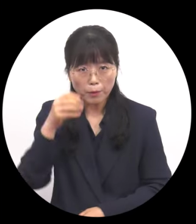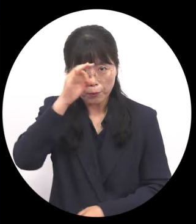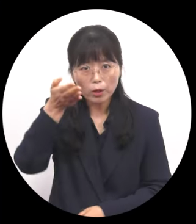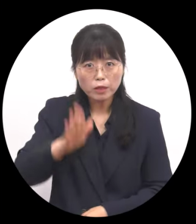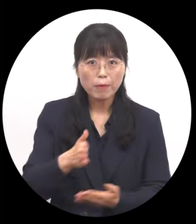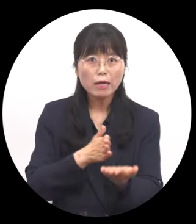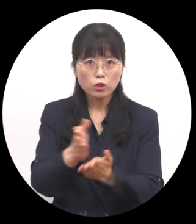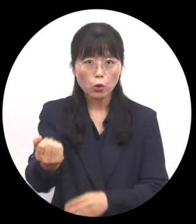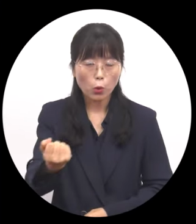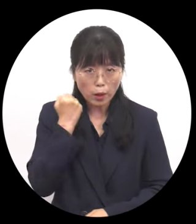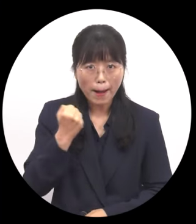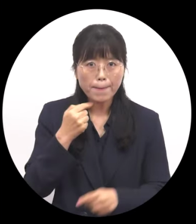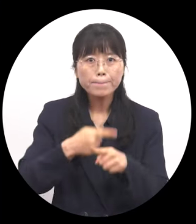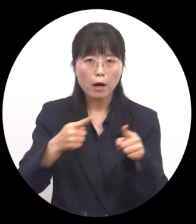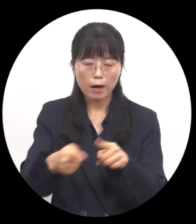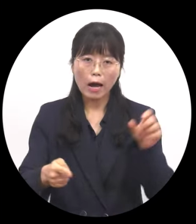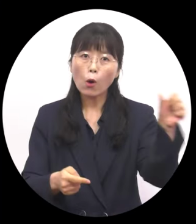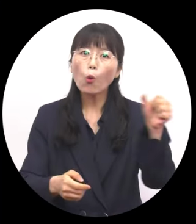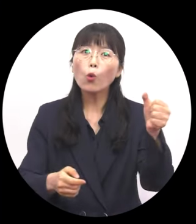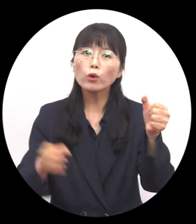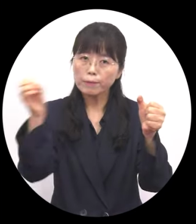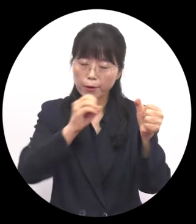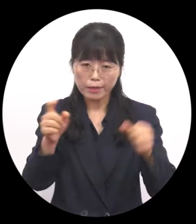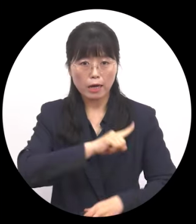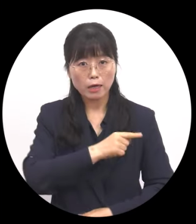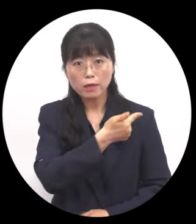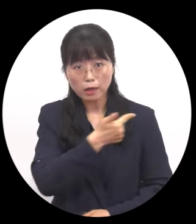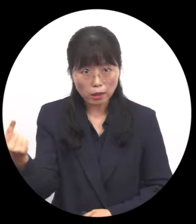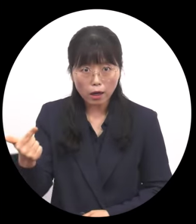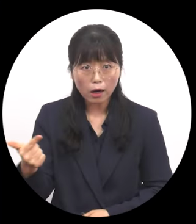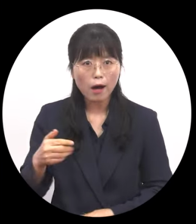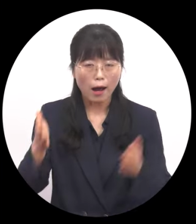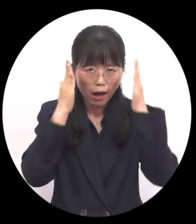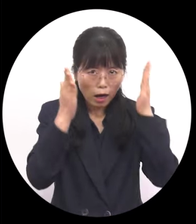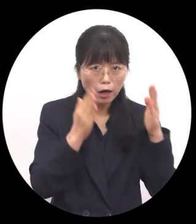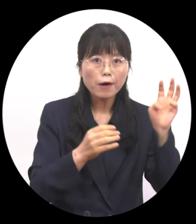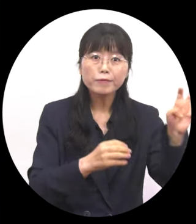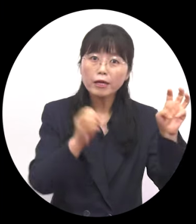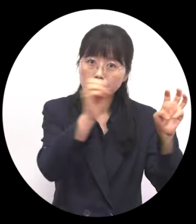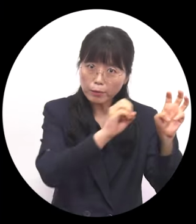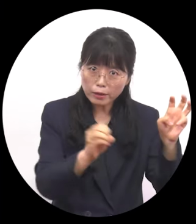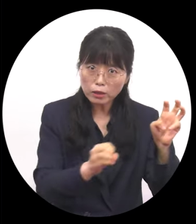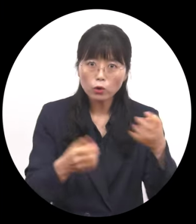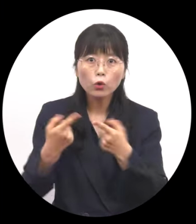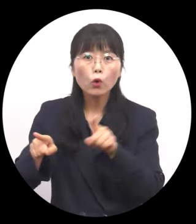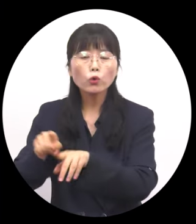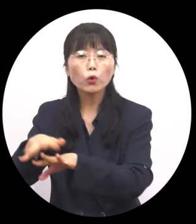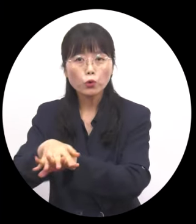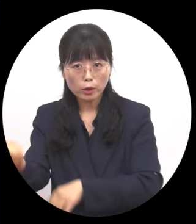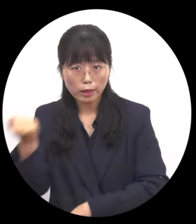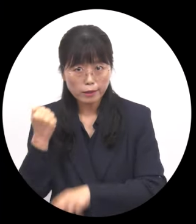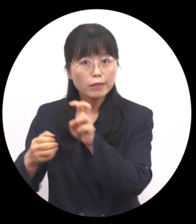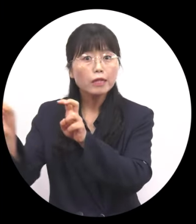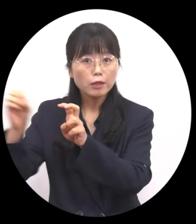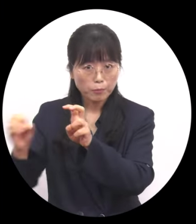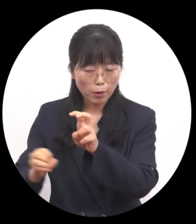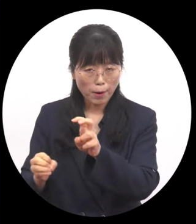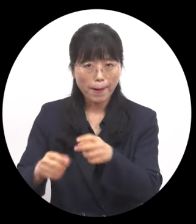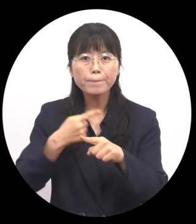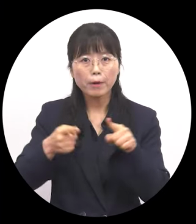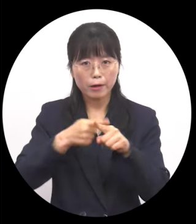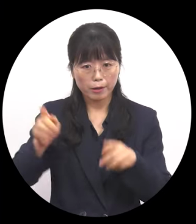진로 역량의 평가 비중이 50%로 가장 크고 그 다음 학업 30%, 공동체 역량 20%로